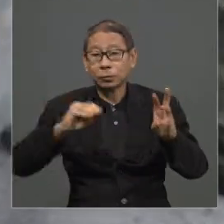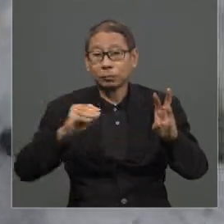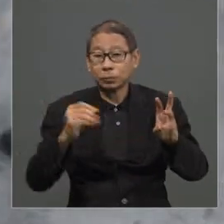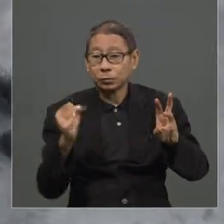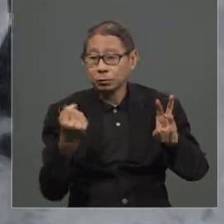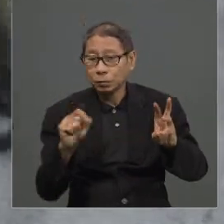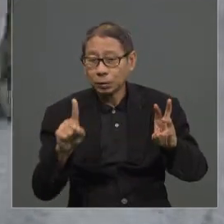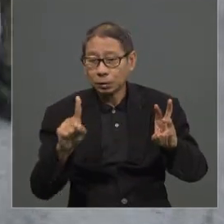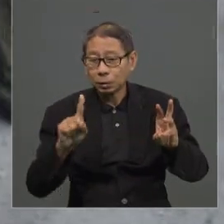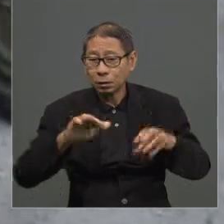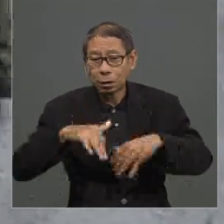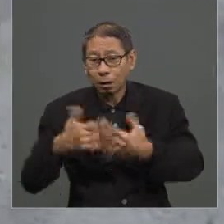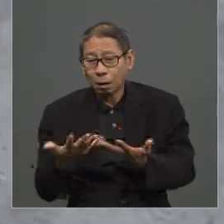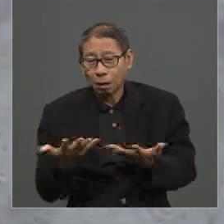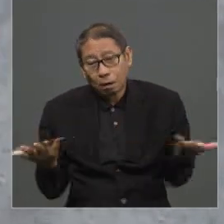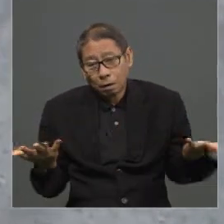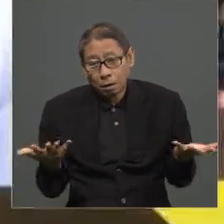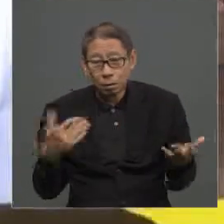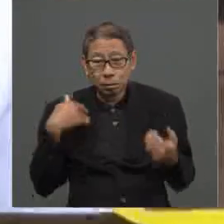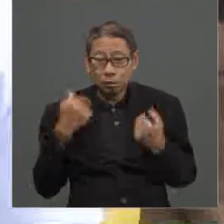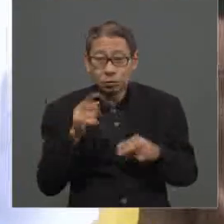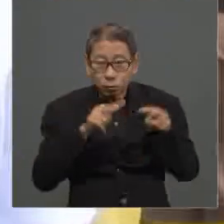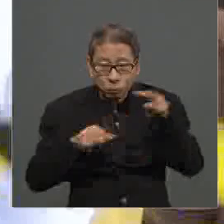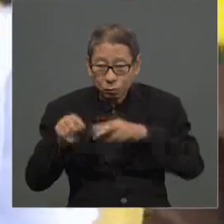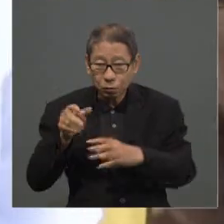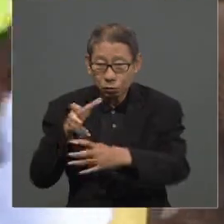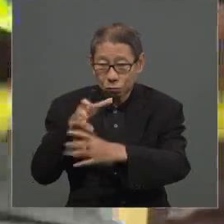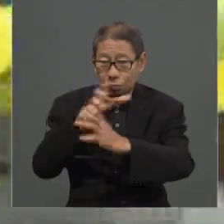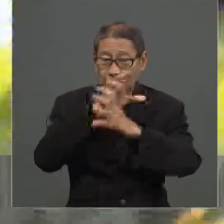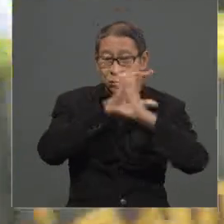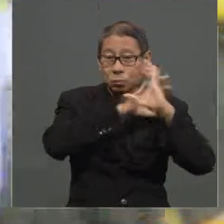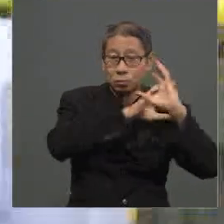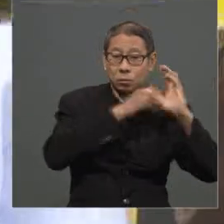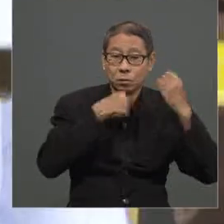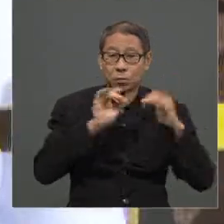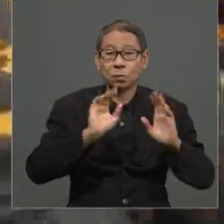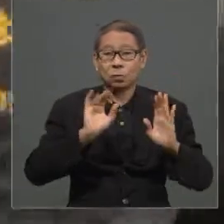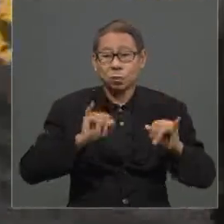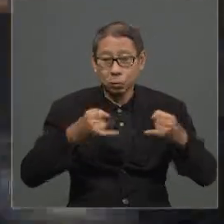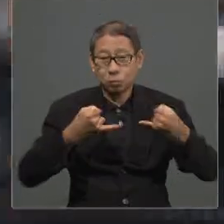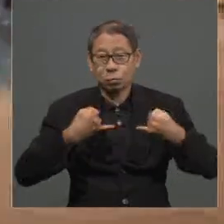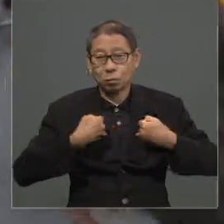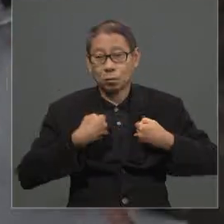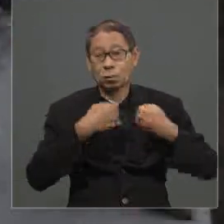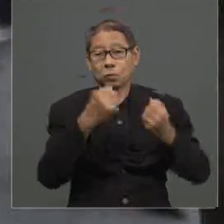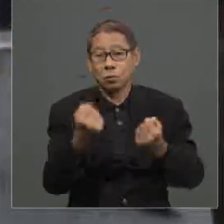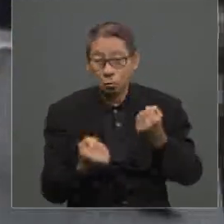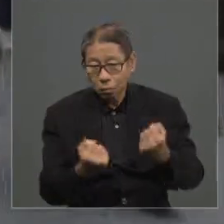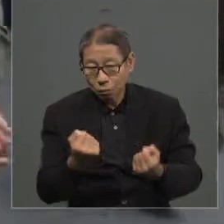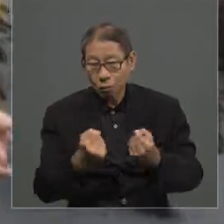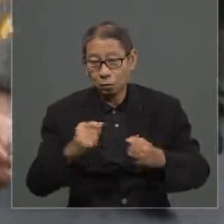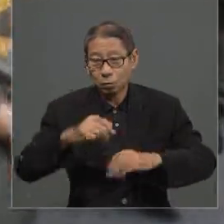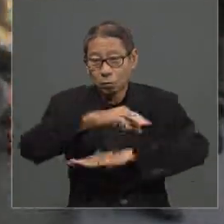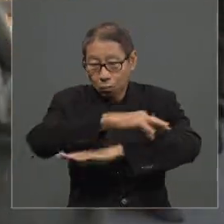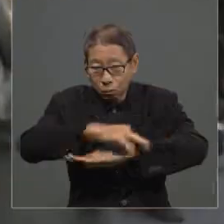ตอนไหนอย่างไรนะครับเพราะฉะนั้นตอนนี้ก็ต้องมีการตรวจสอบกลับไปหมดเลยทั้งตัวผู้ประกอบการตัวเจ้าของรถตัวคนขับตัววิศวกรที่